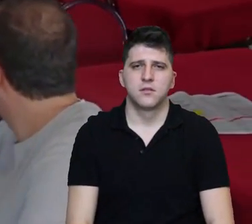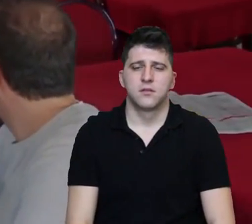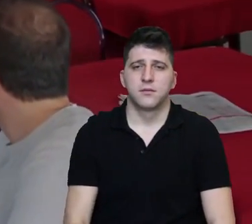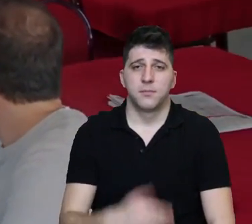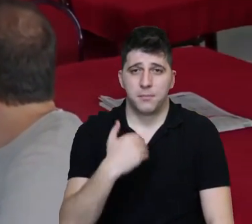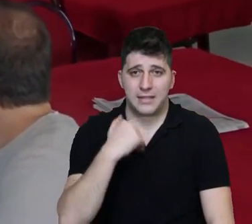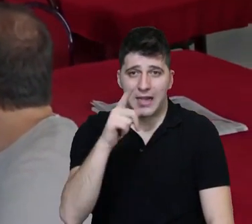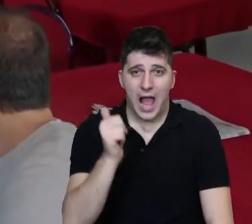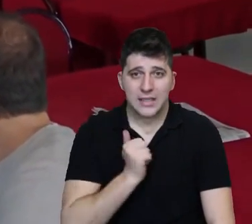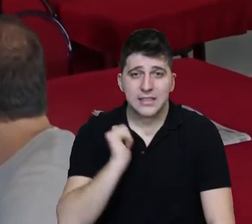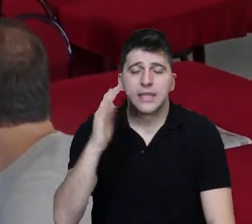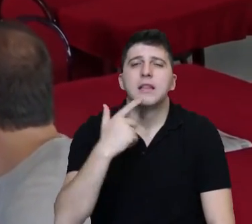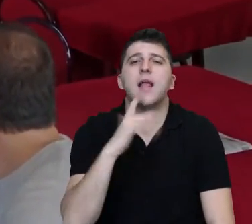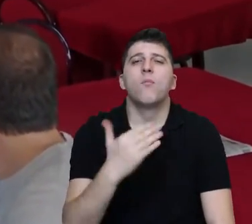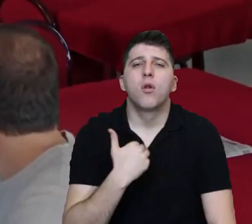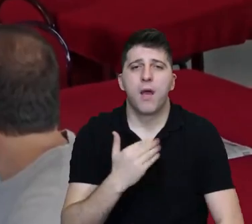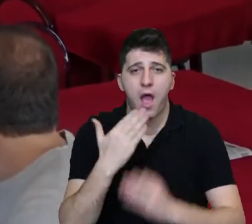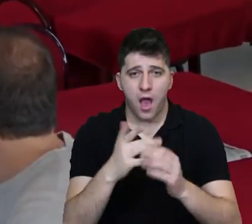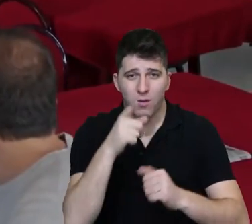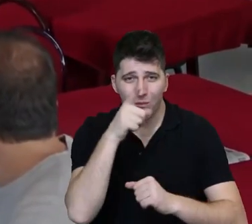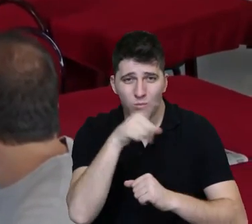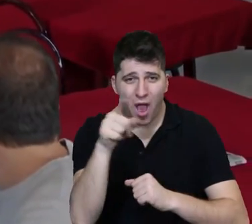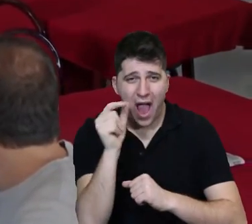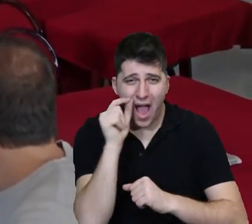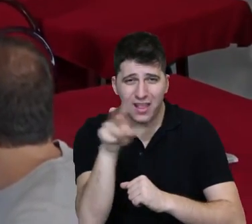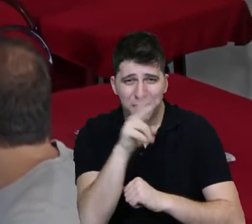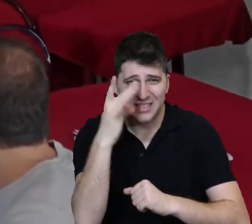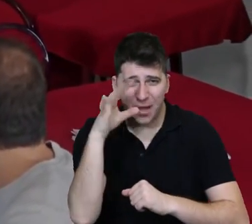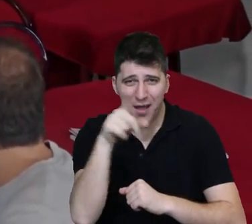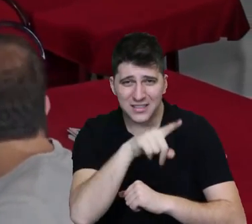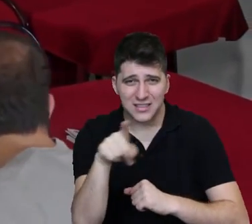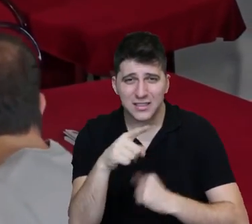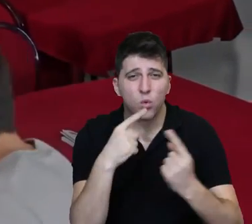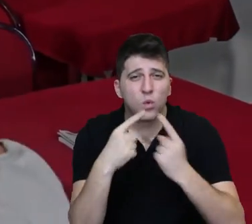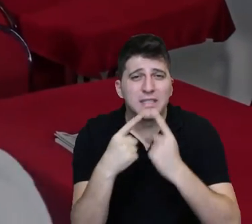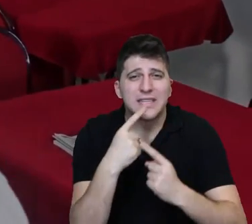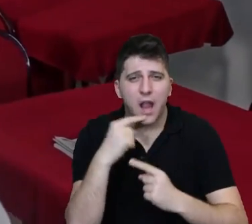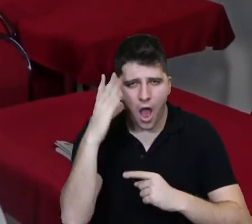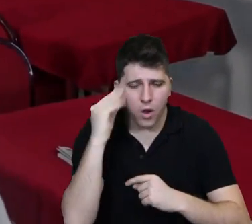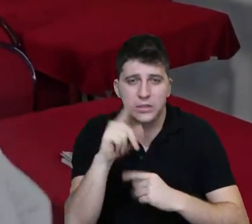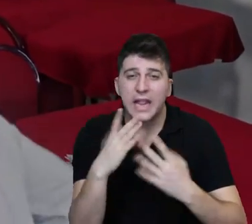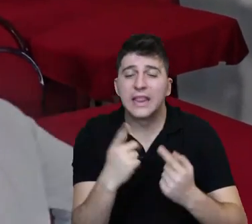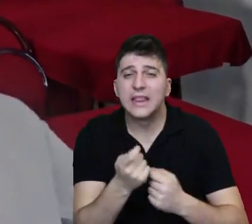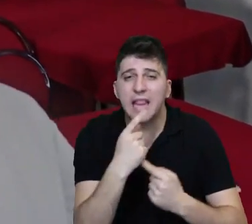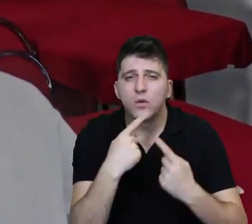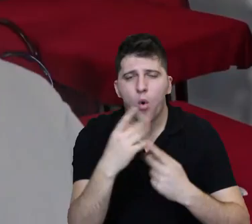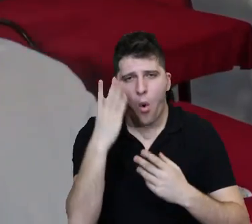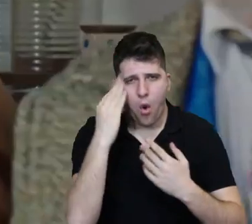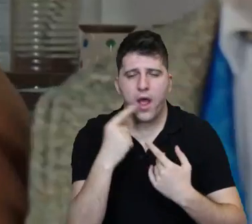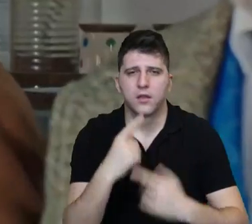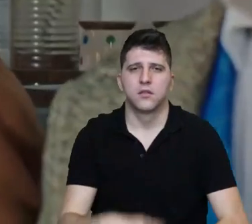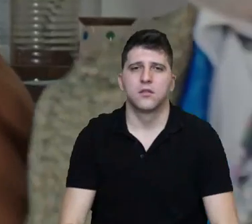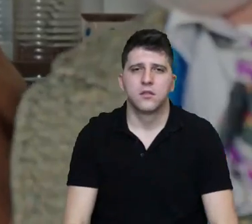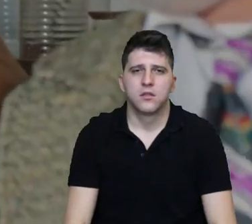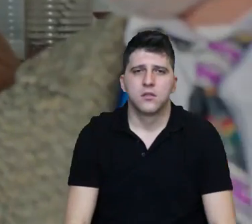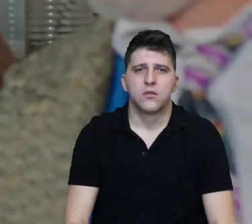Ben sana askere git demiyorum ki. Aha bu ecnebilerle ecnebice konuş, ne diyorlar onu öğren diyorum.